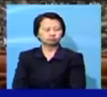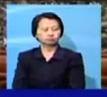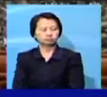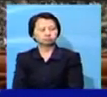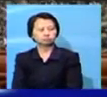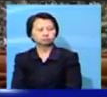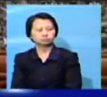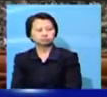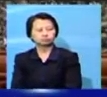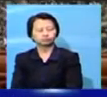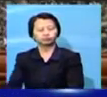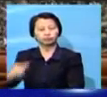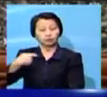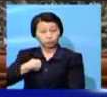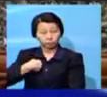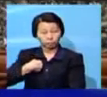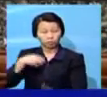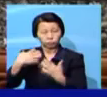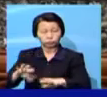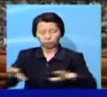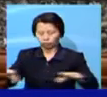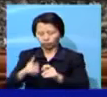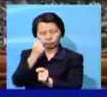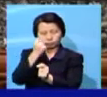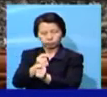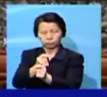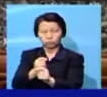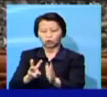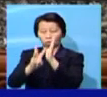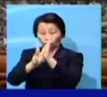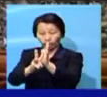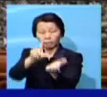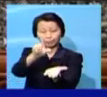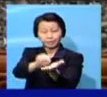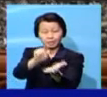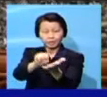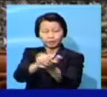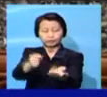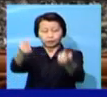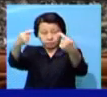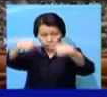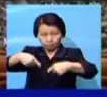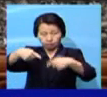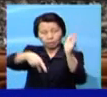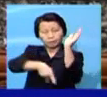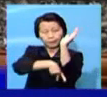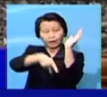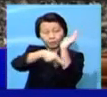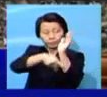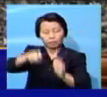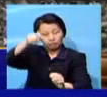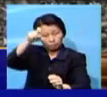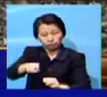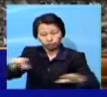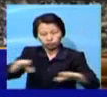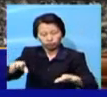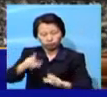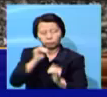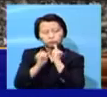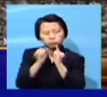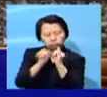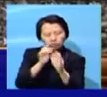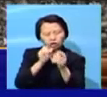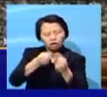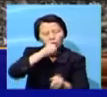isu Saya telah membuat ketetapan bahawa wakil media massa yang hadir di parlimen hendaklah membuat liputan Sisi